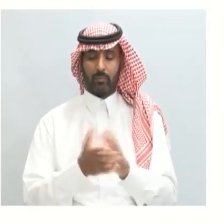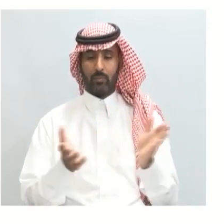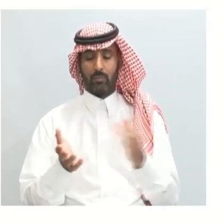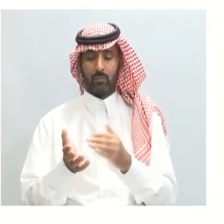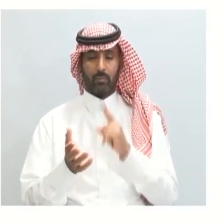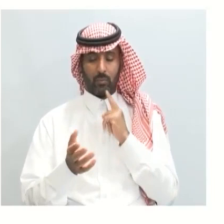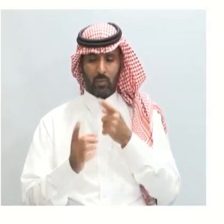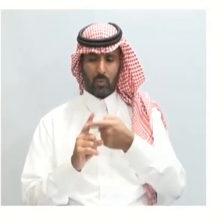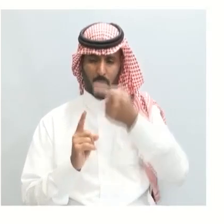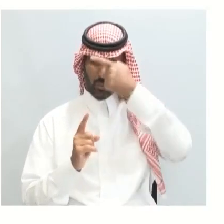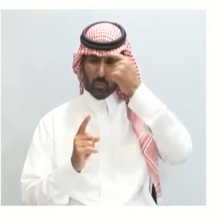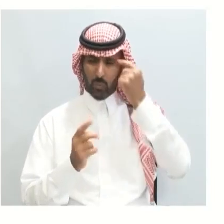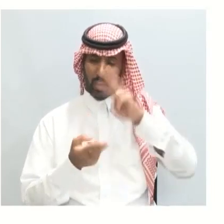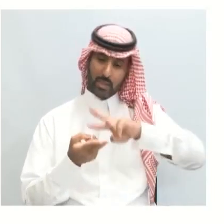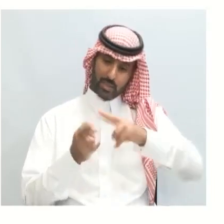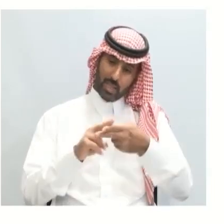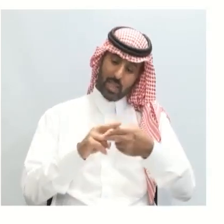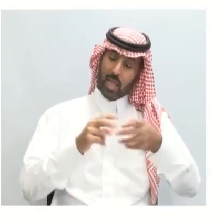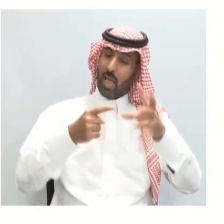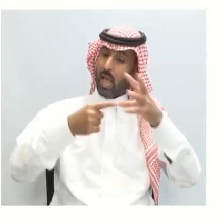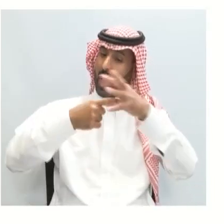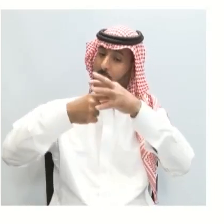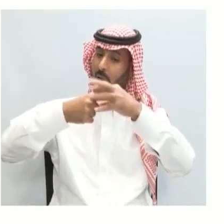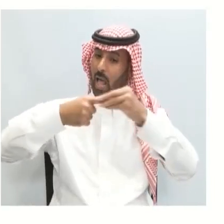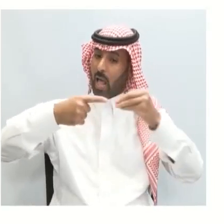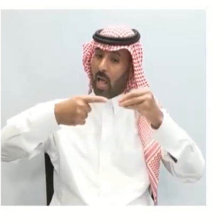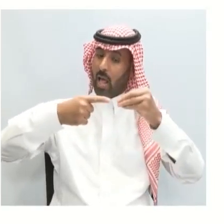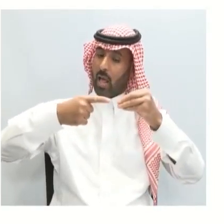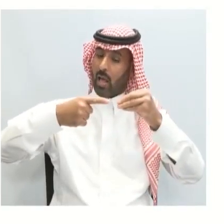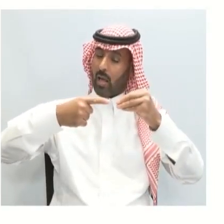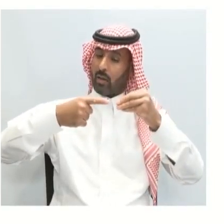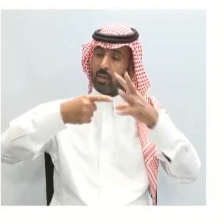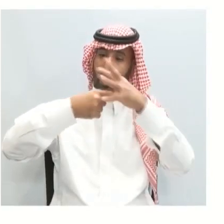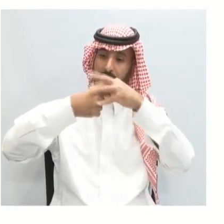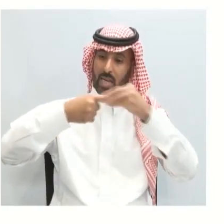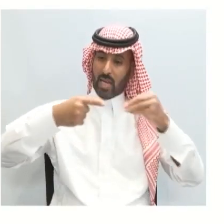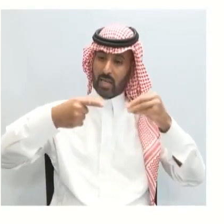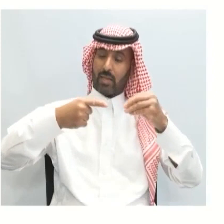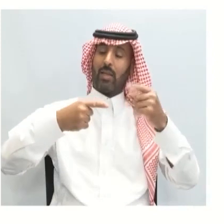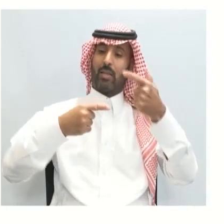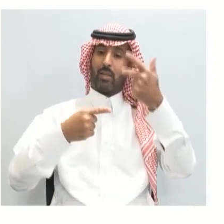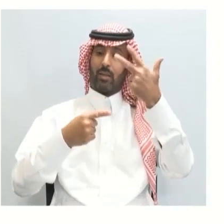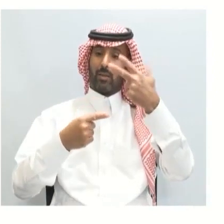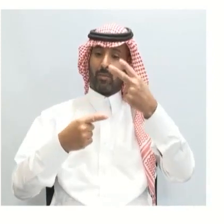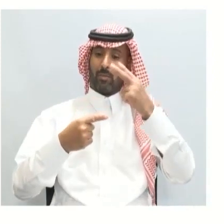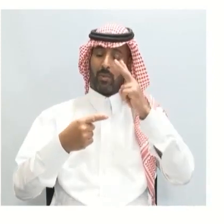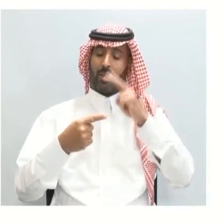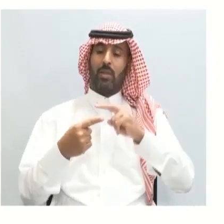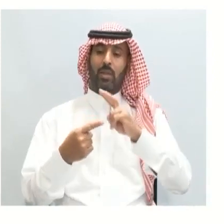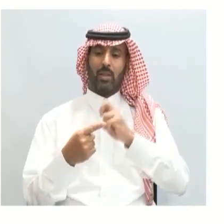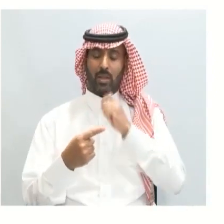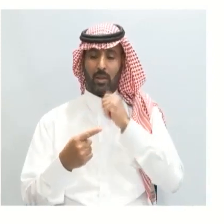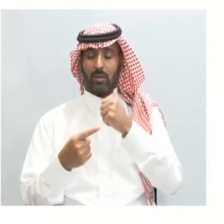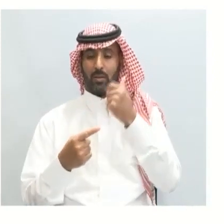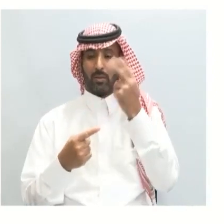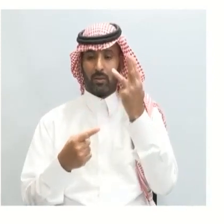بدرجه الحراره الوزيه ساخذ القيمه 200 عفوا 605 ساطرح منها 273 ساطرح